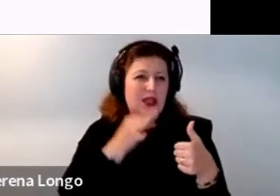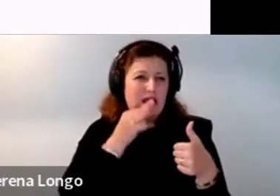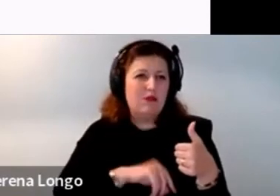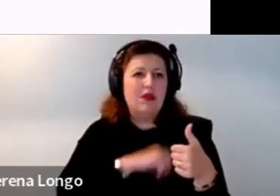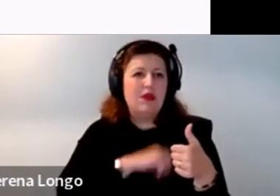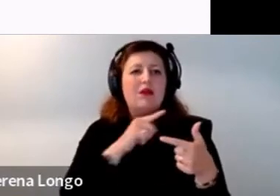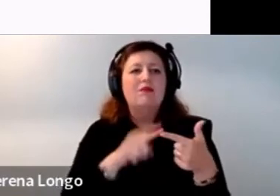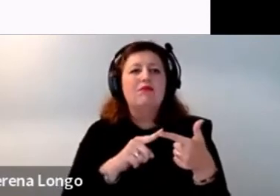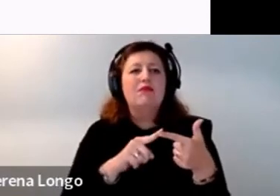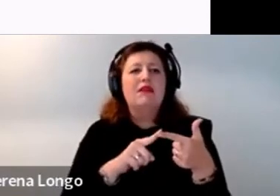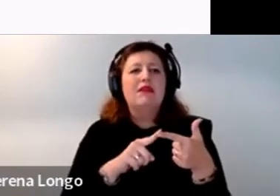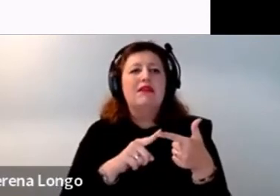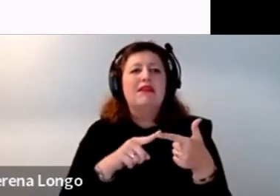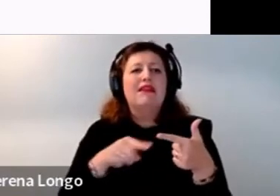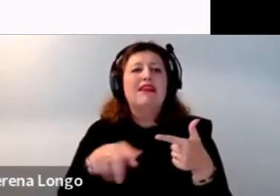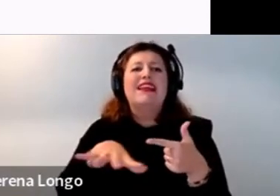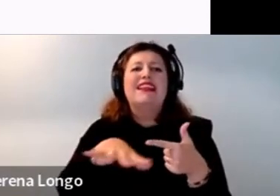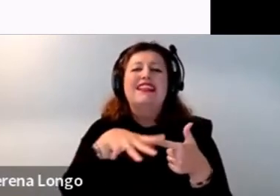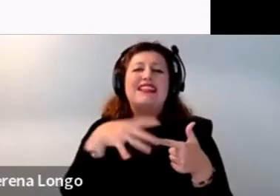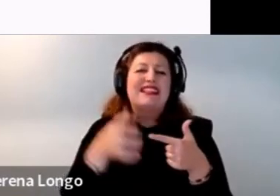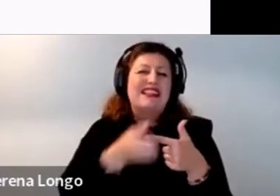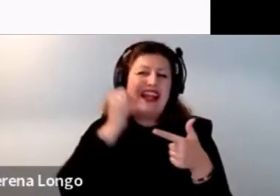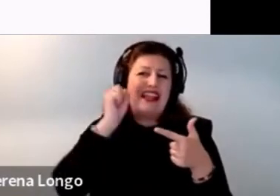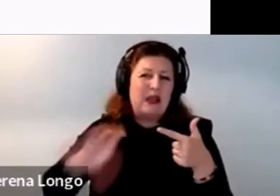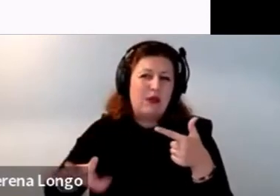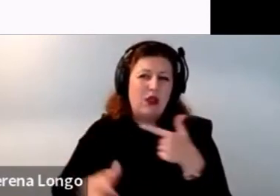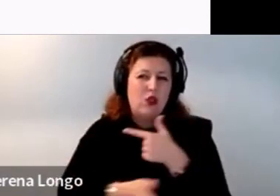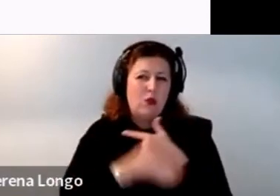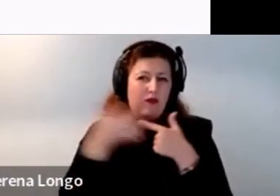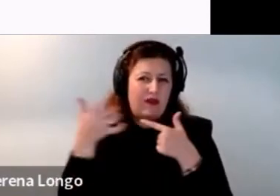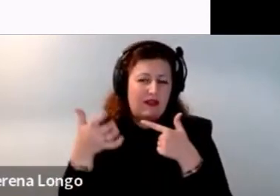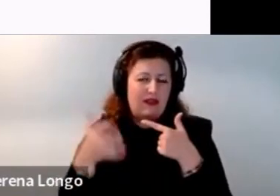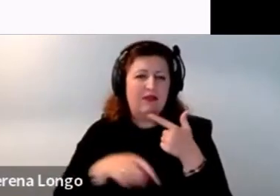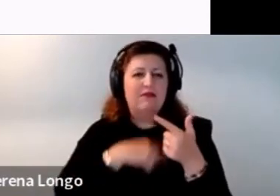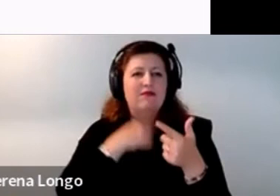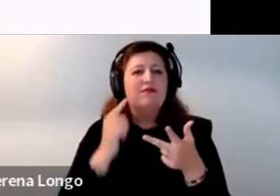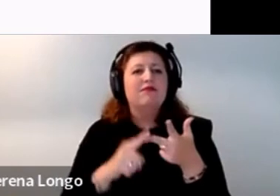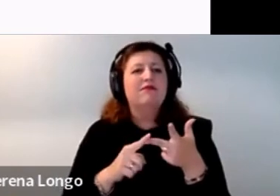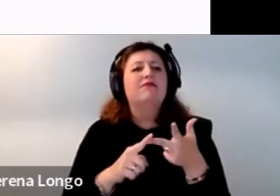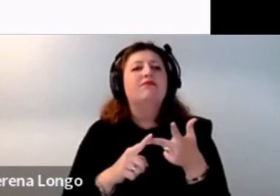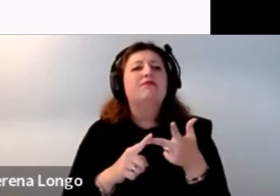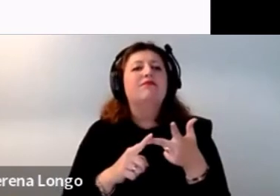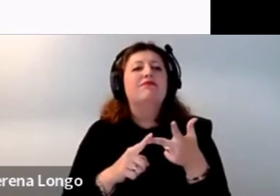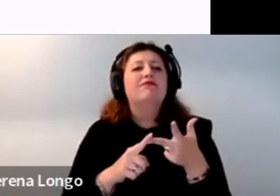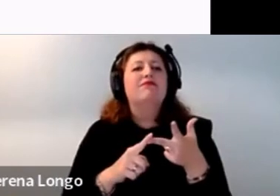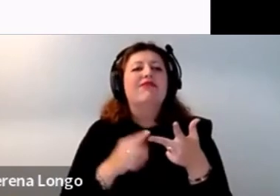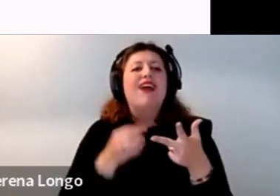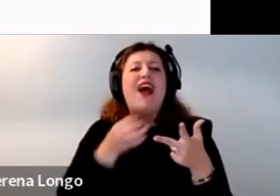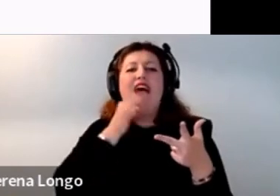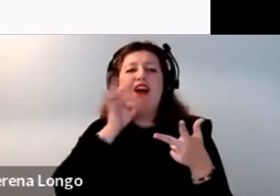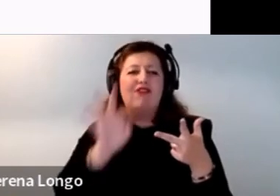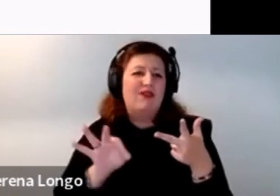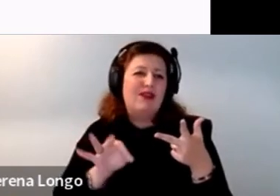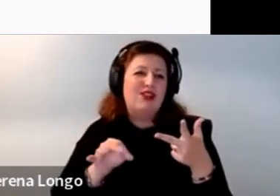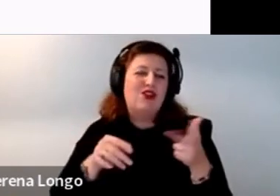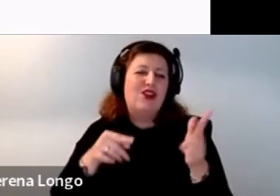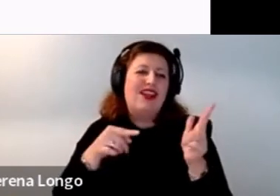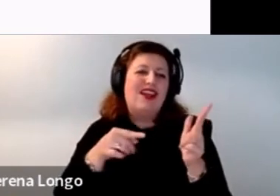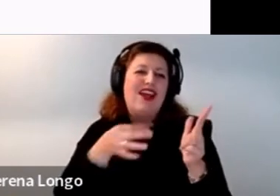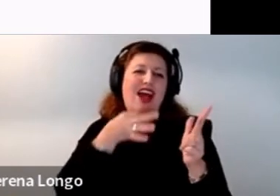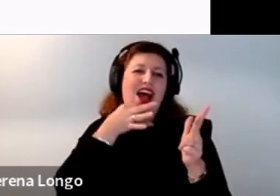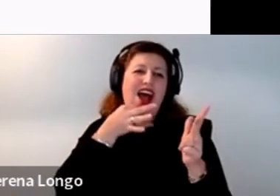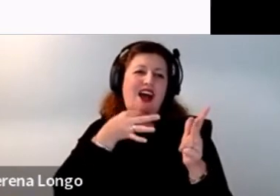e l'affermazione dei diritti umani, compresa l'uguaglianza di genere e le pari opportunità. E